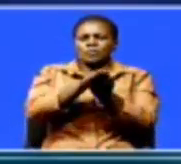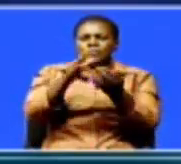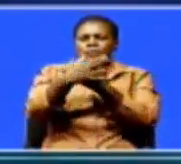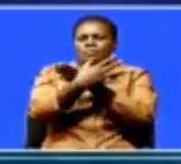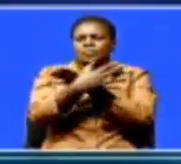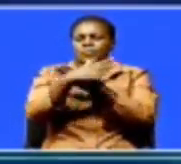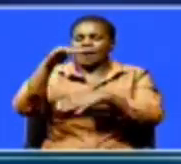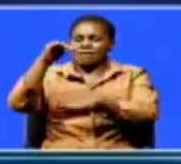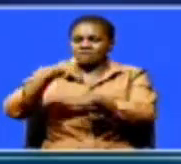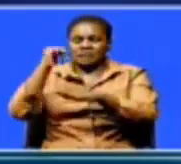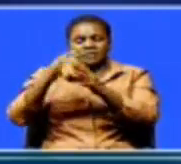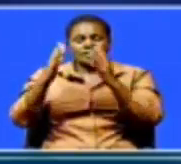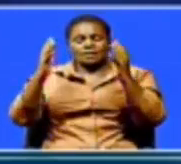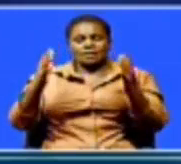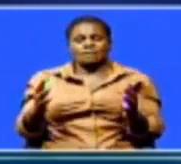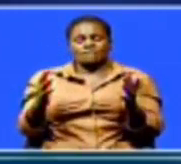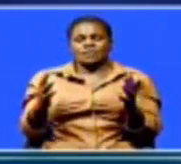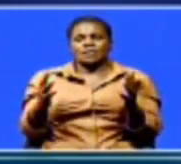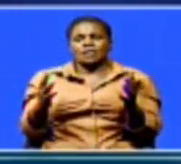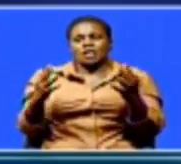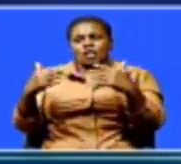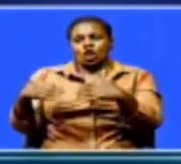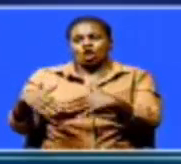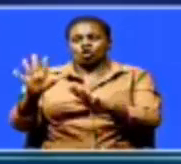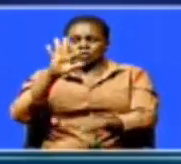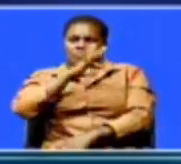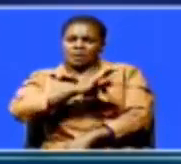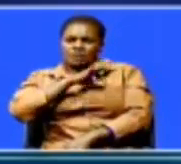very much affected in that they have lost livelihood.